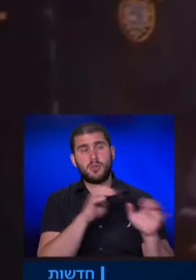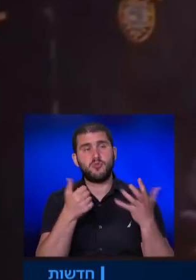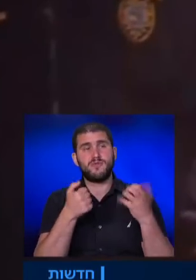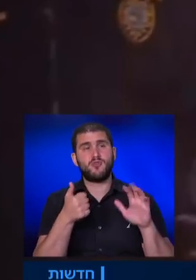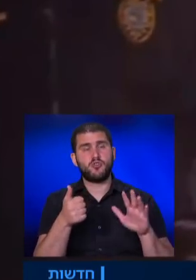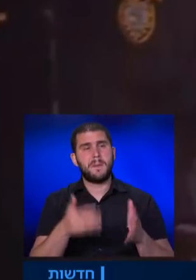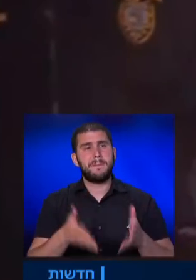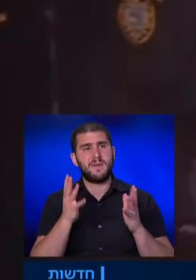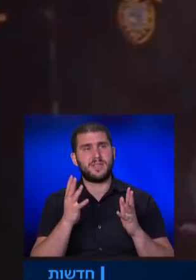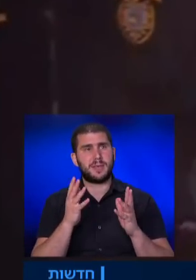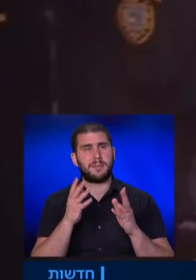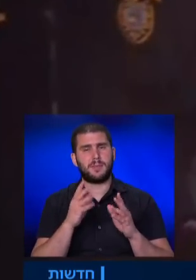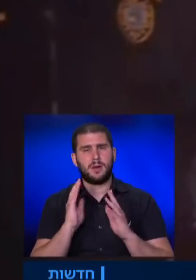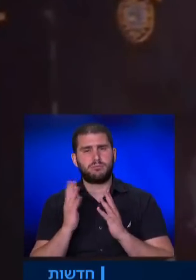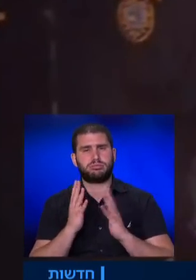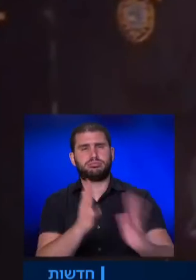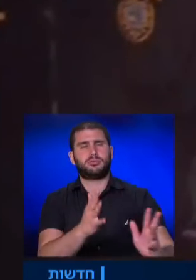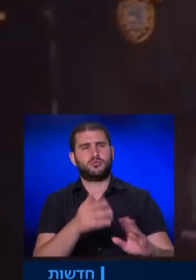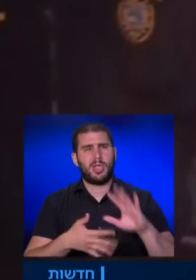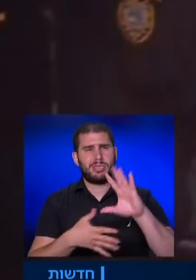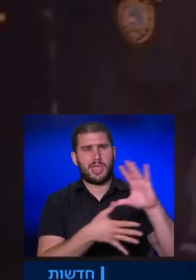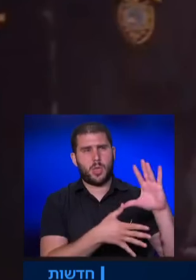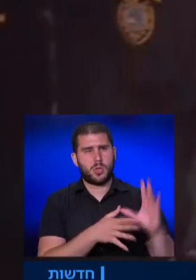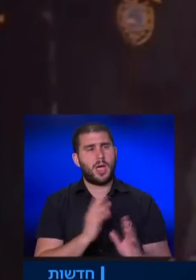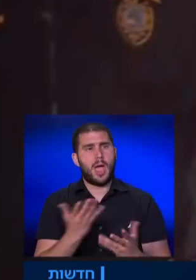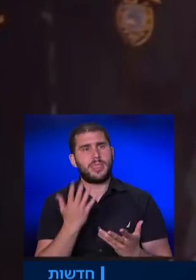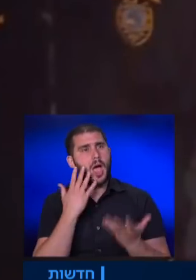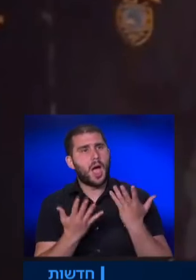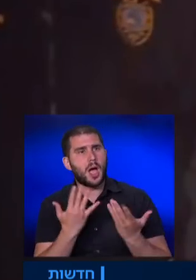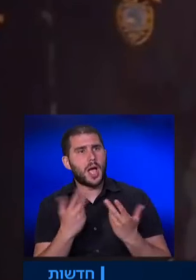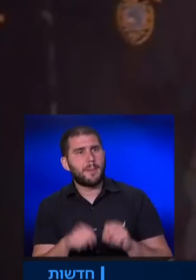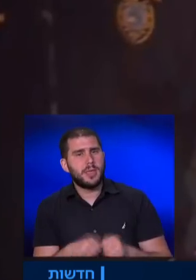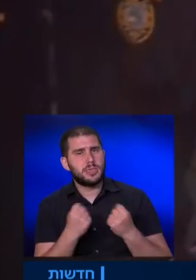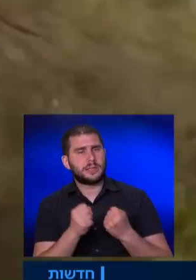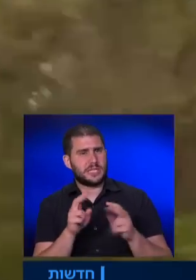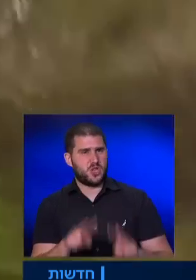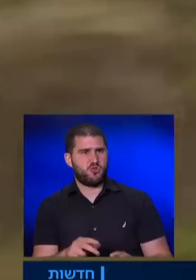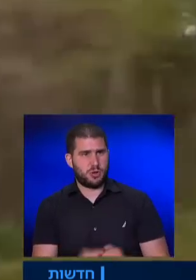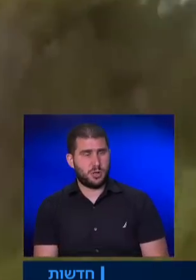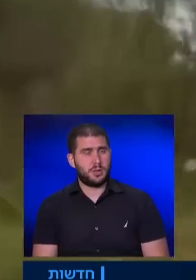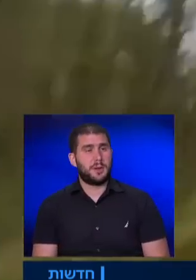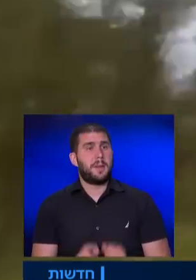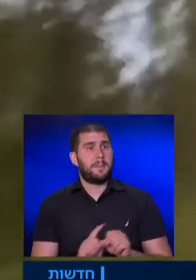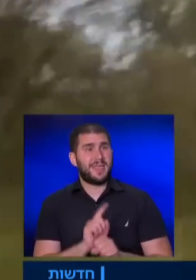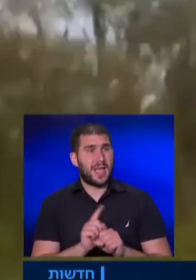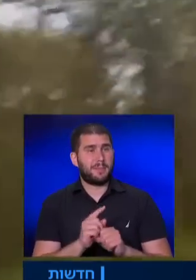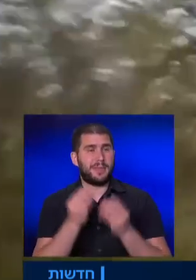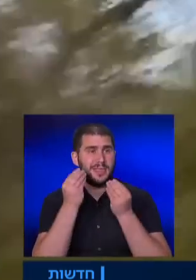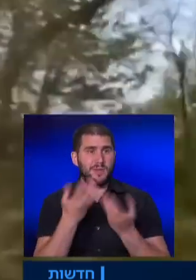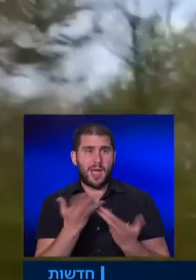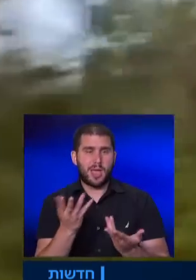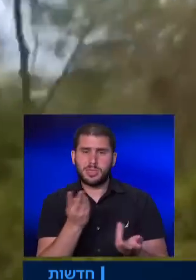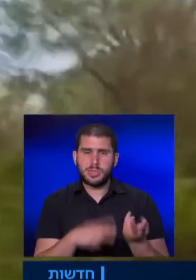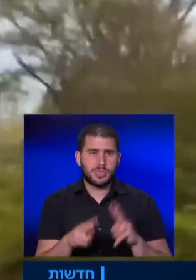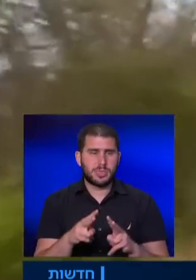966 buildings, we believe. We do not have a damage assessment on how many of those were damaged. לפי שעה אין דיווח